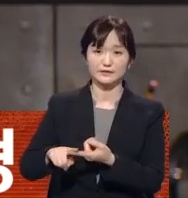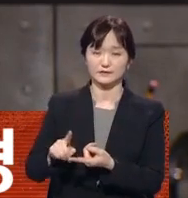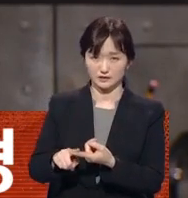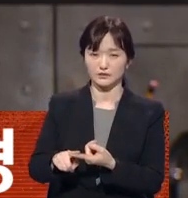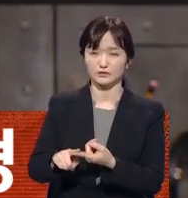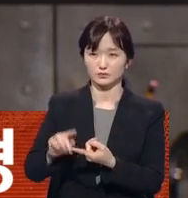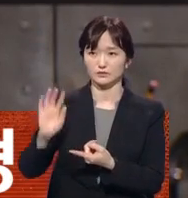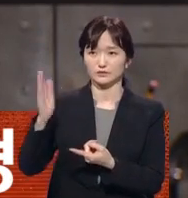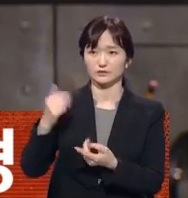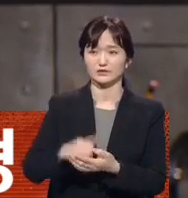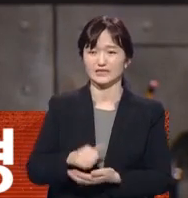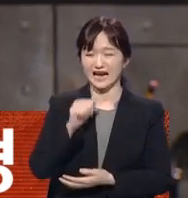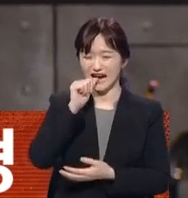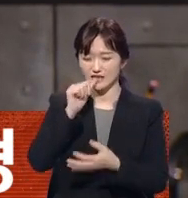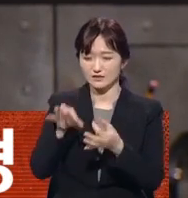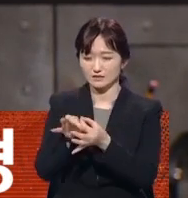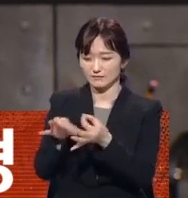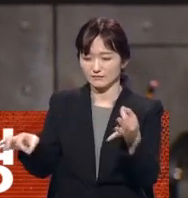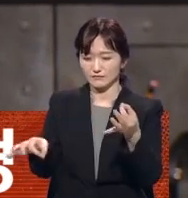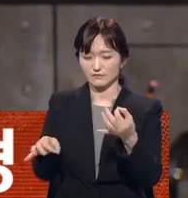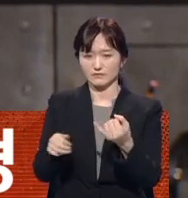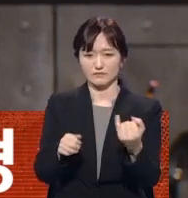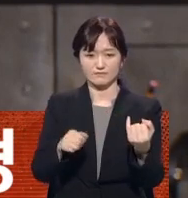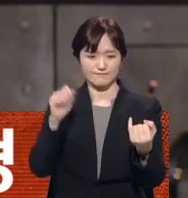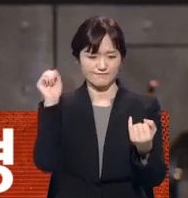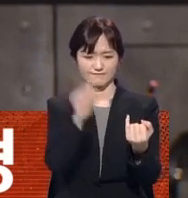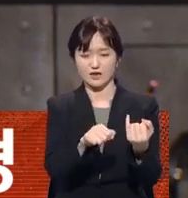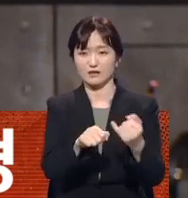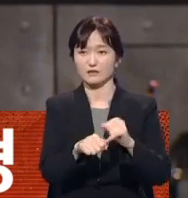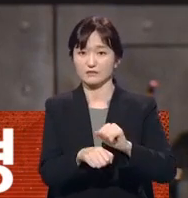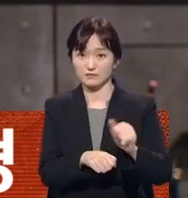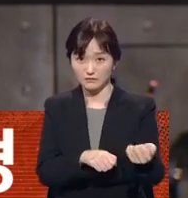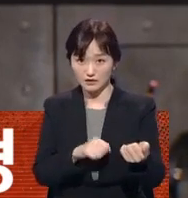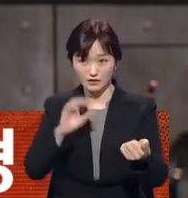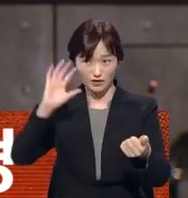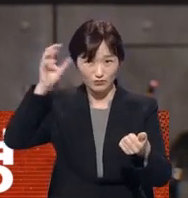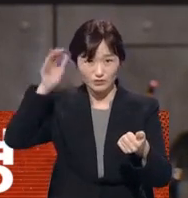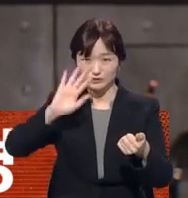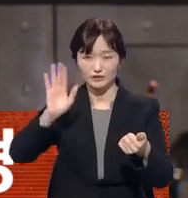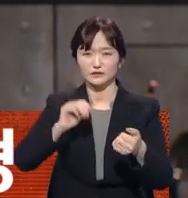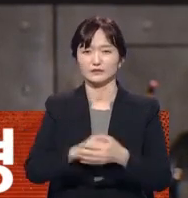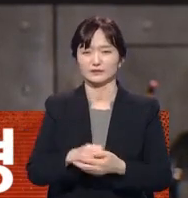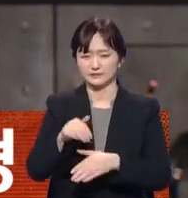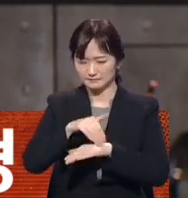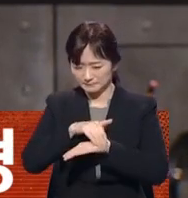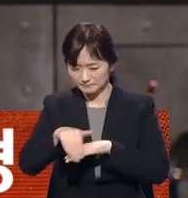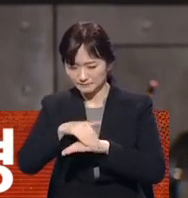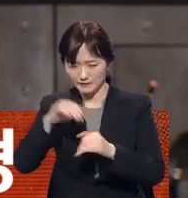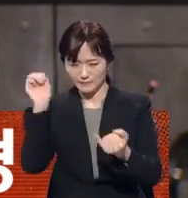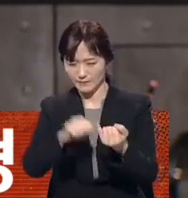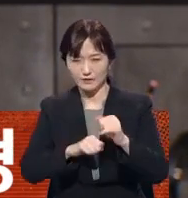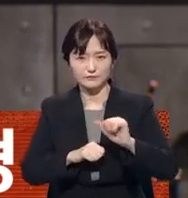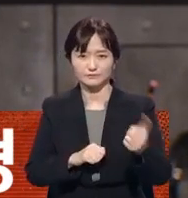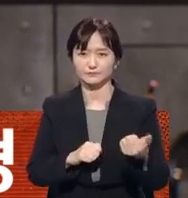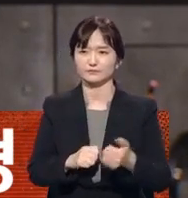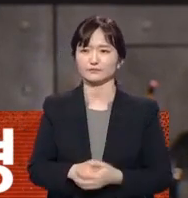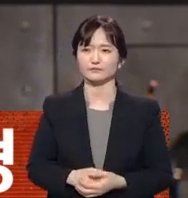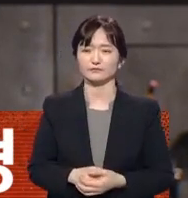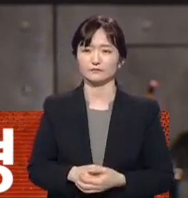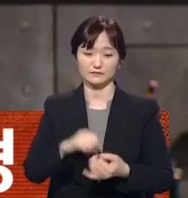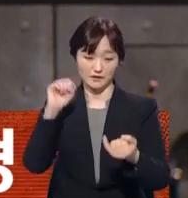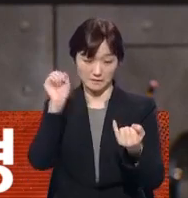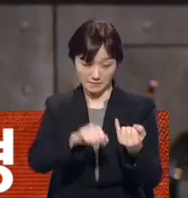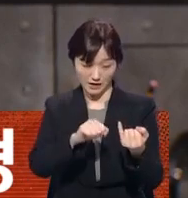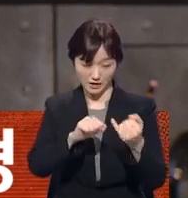갔지만 새파이프로 동기로 때렸다고 했는걸 봤을 때는 우발적 측면보다는 계획적 측면 특히 법행위의